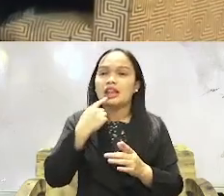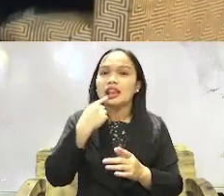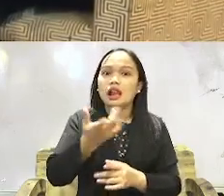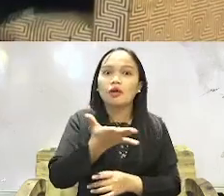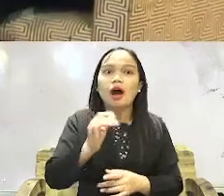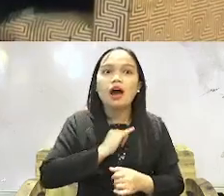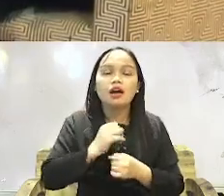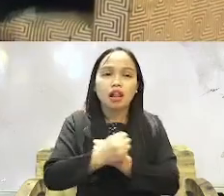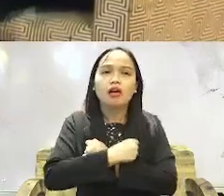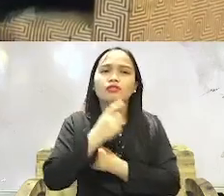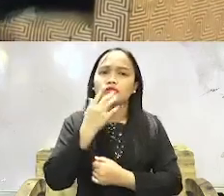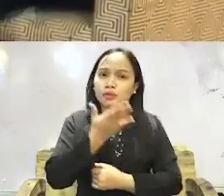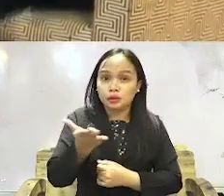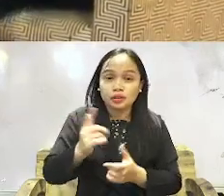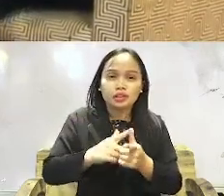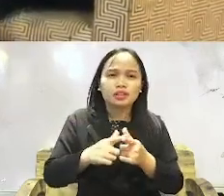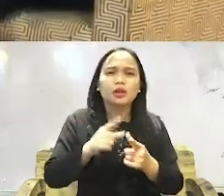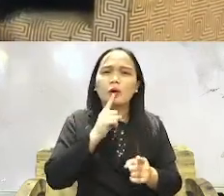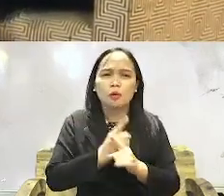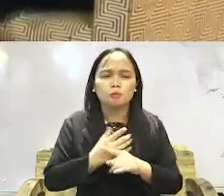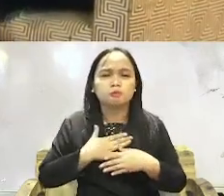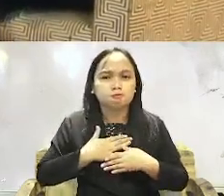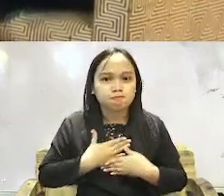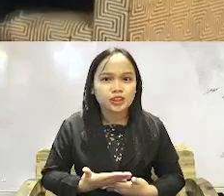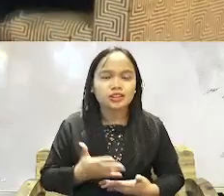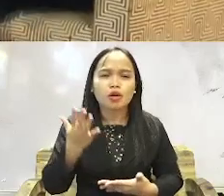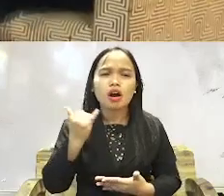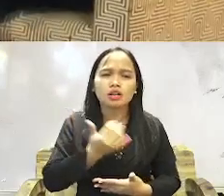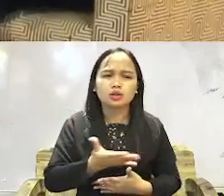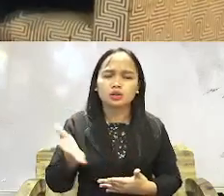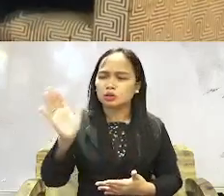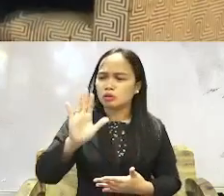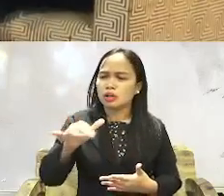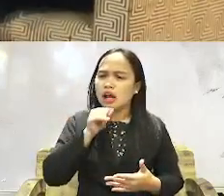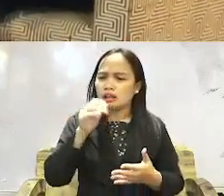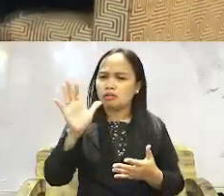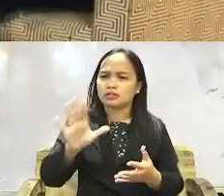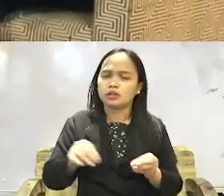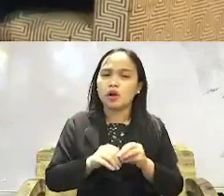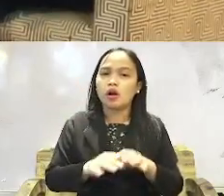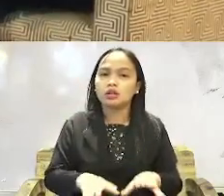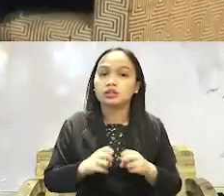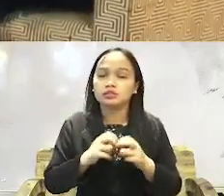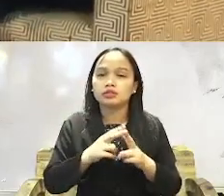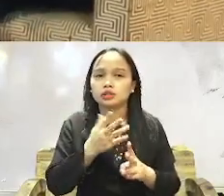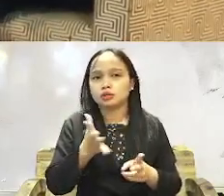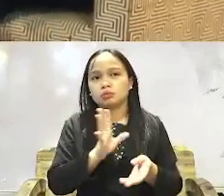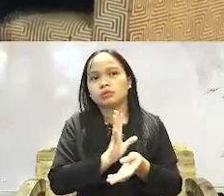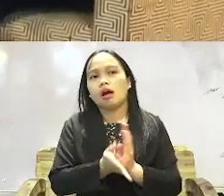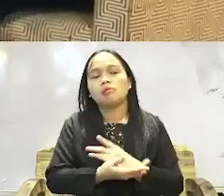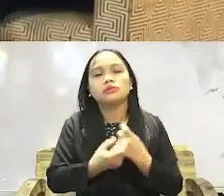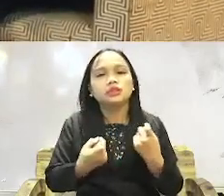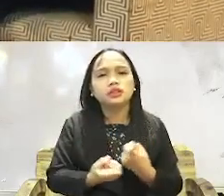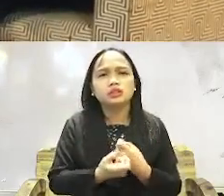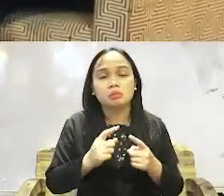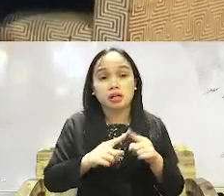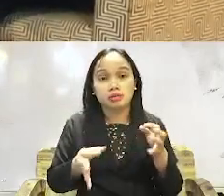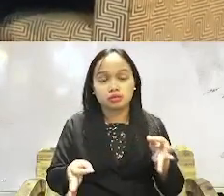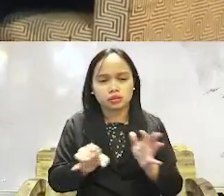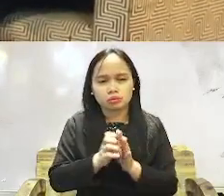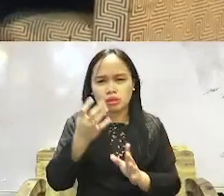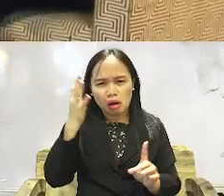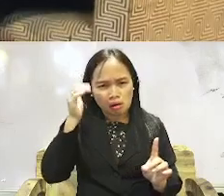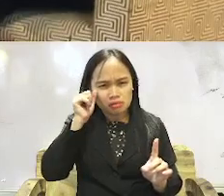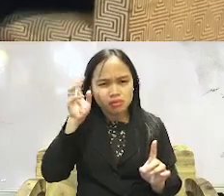true motivation. You see? Bakit? Hindi mo mawawala yun eh. Kahit magkasala ka. Pero napansin nyo ba, young